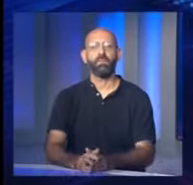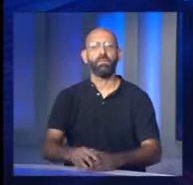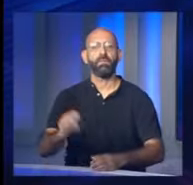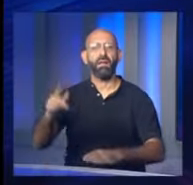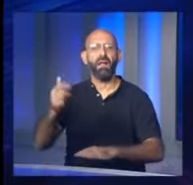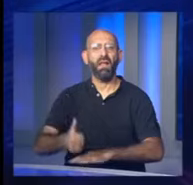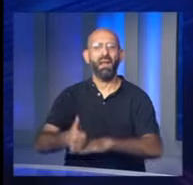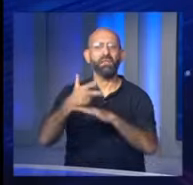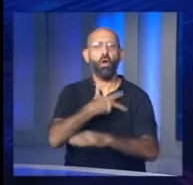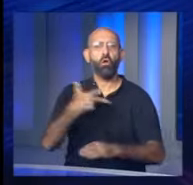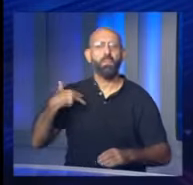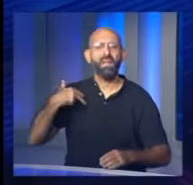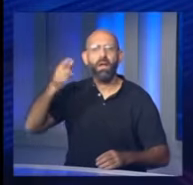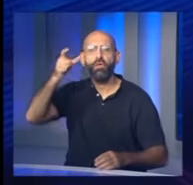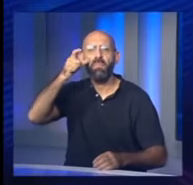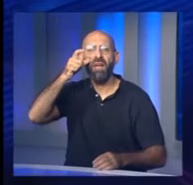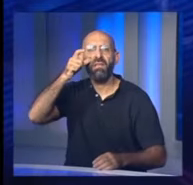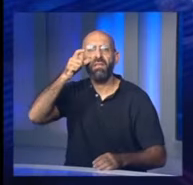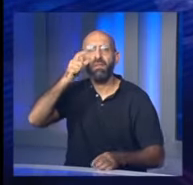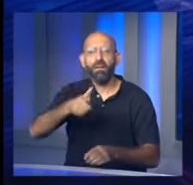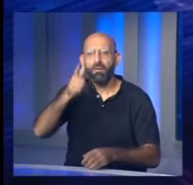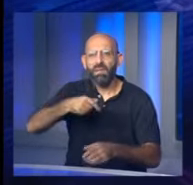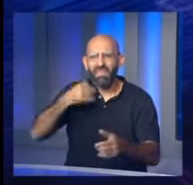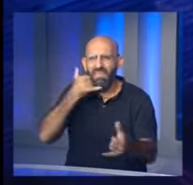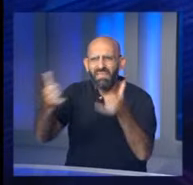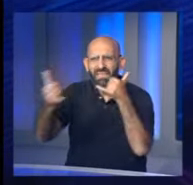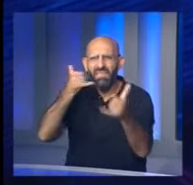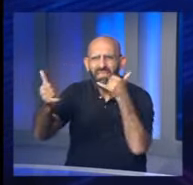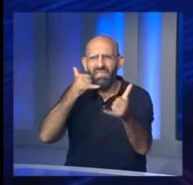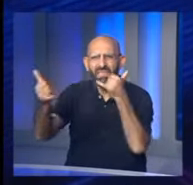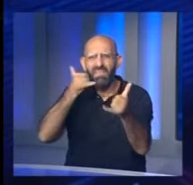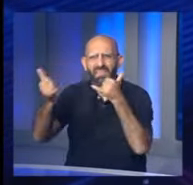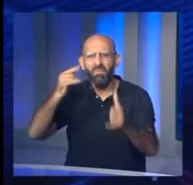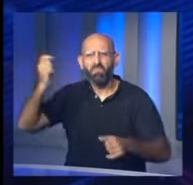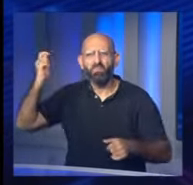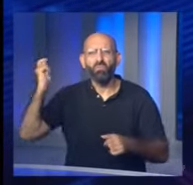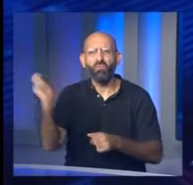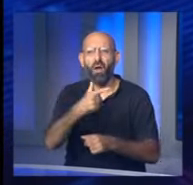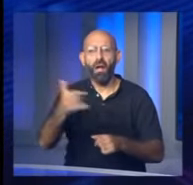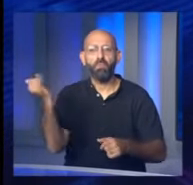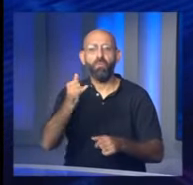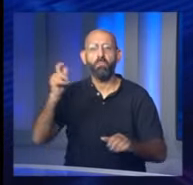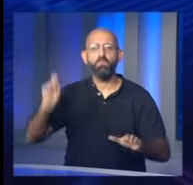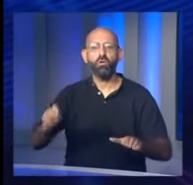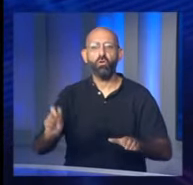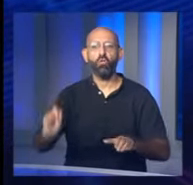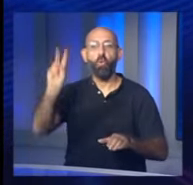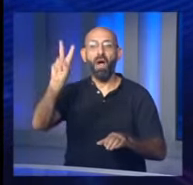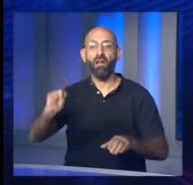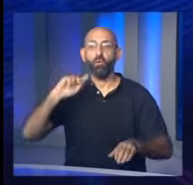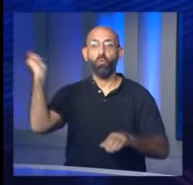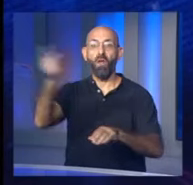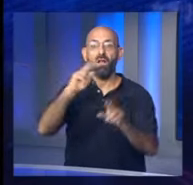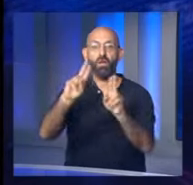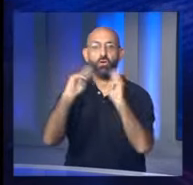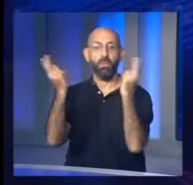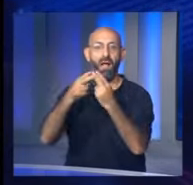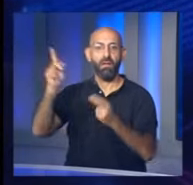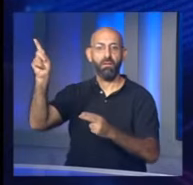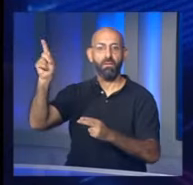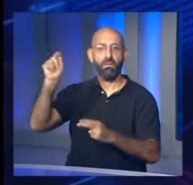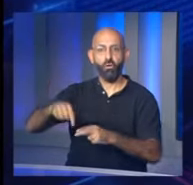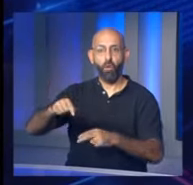احييكم مجددا كشف رئيس الحكومه نجيب ميقاتي ان الاتصالات الدبلوماسيه تكثفت في الساعات الماضيه